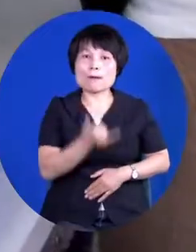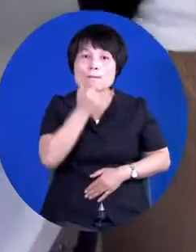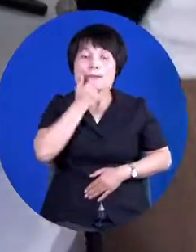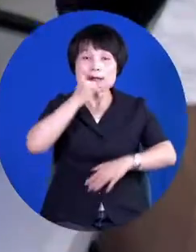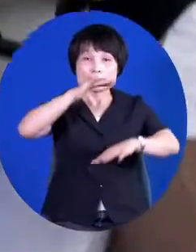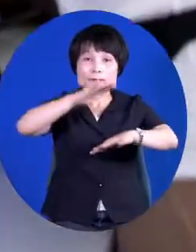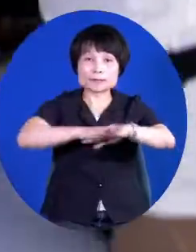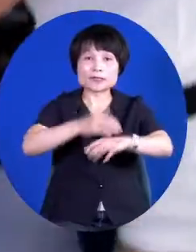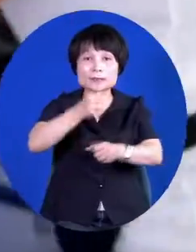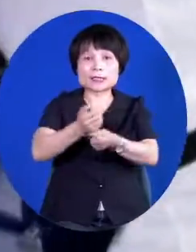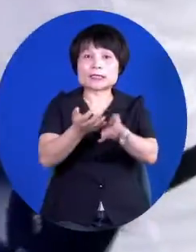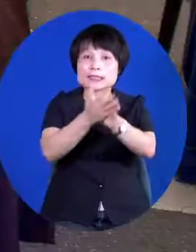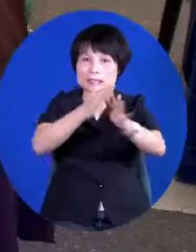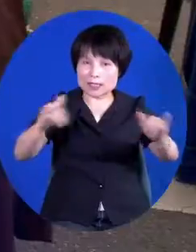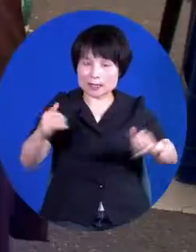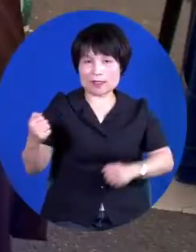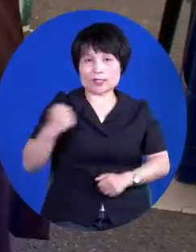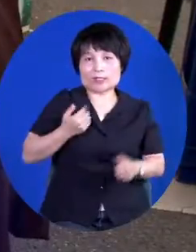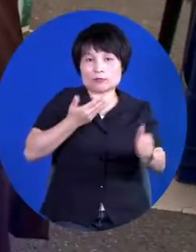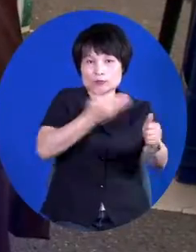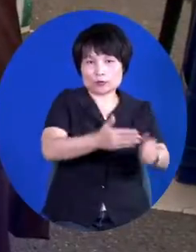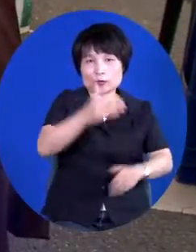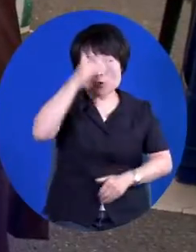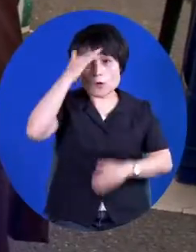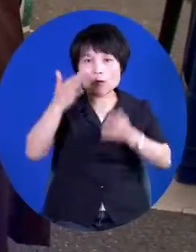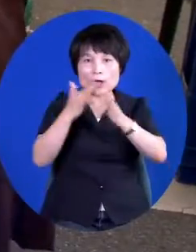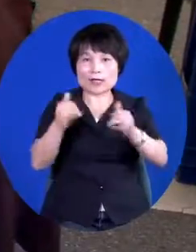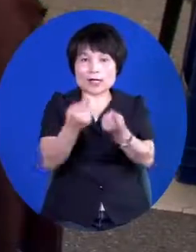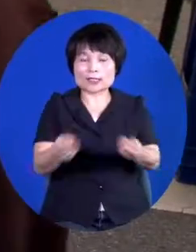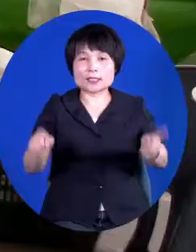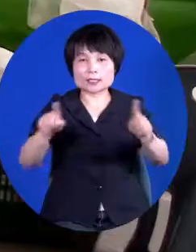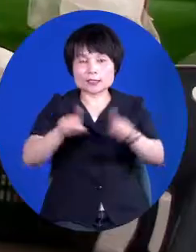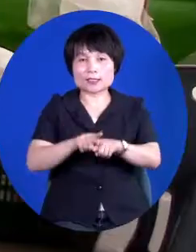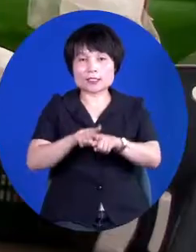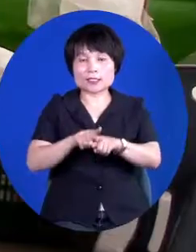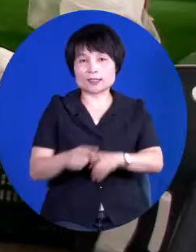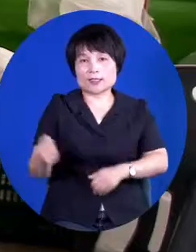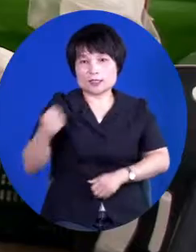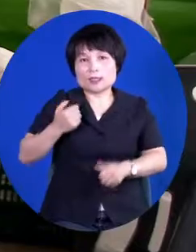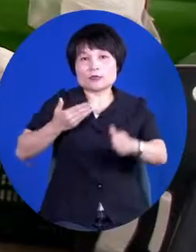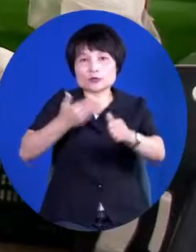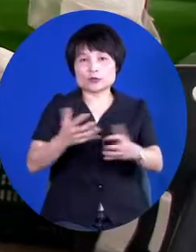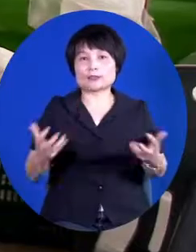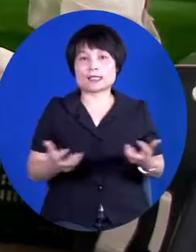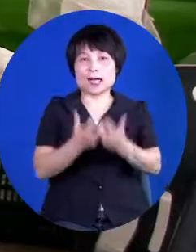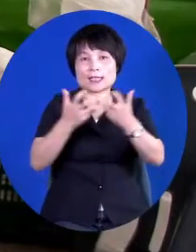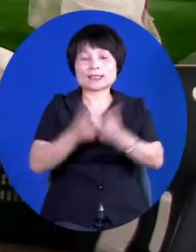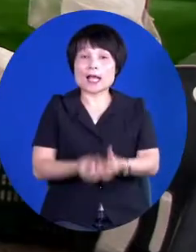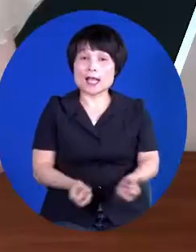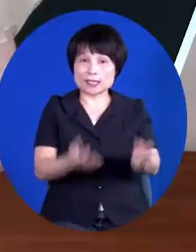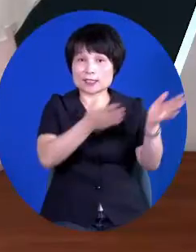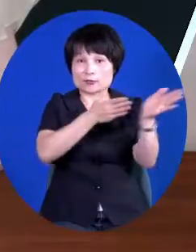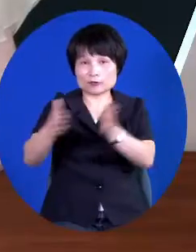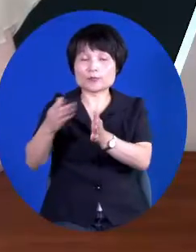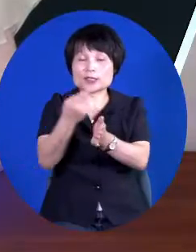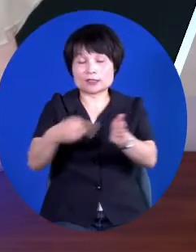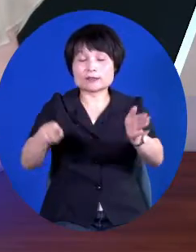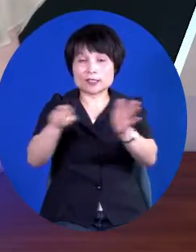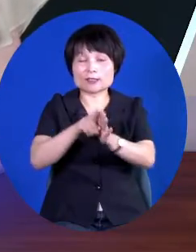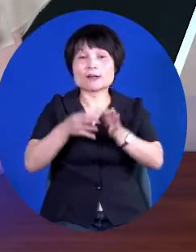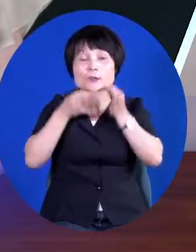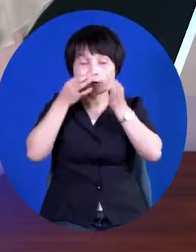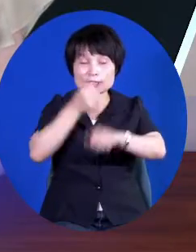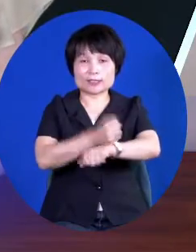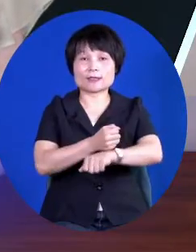농가에 도움을 주고 관광객에게는 즐거움을 주는 알찬 축제가 되도록 노력하겠다고 말했습니다.